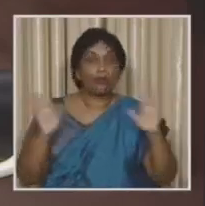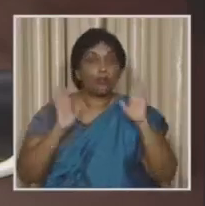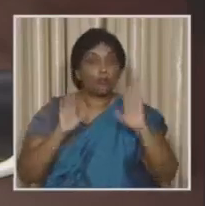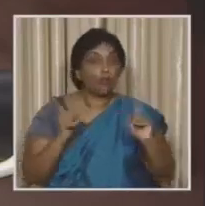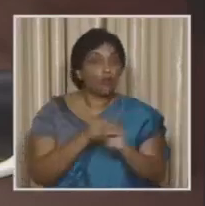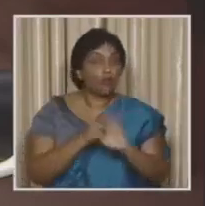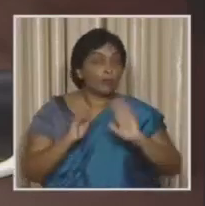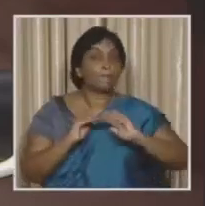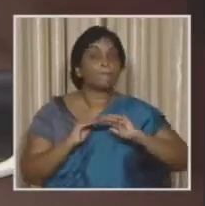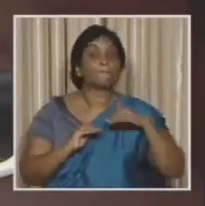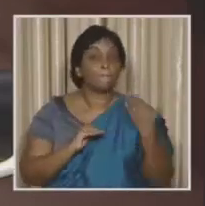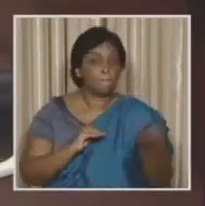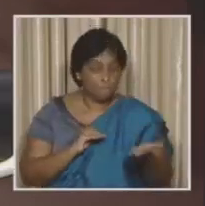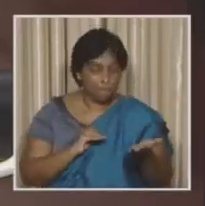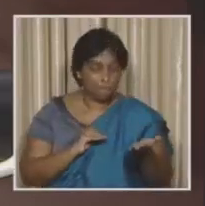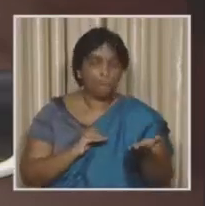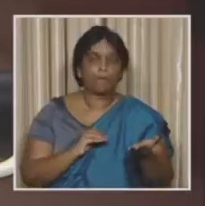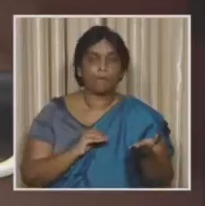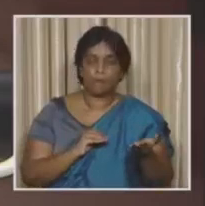යුද්ධයෙන් පස්සේ